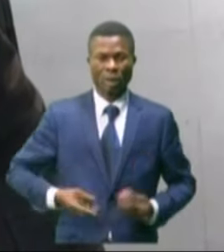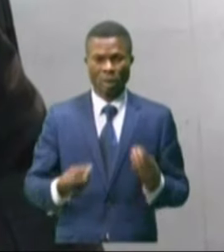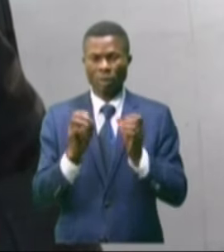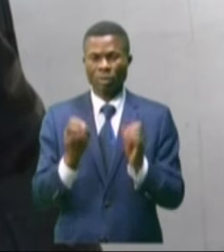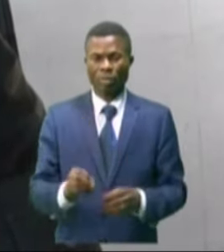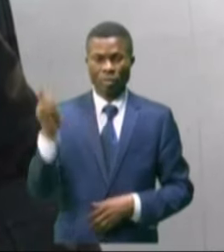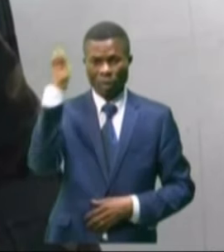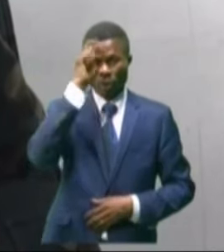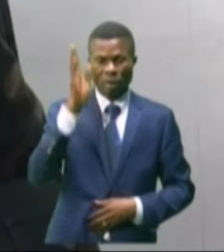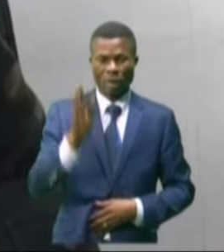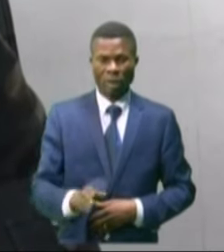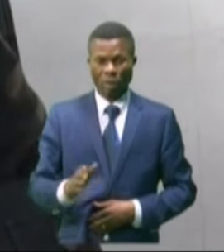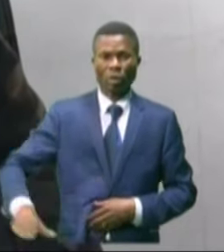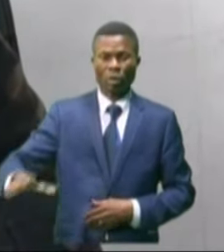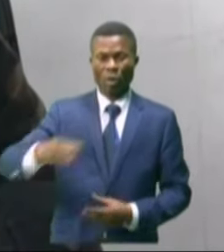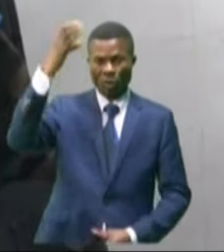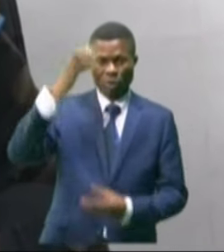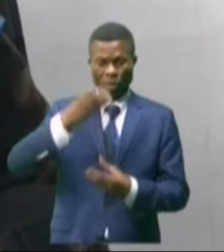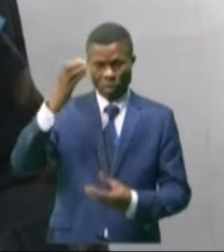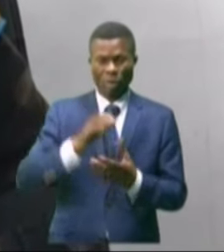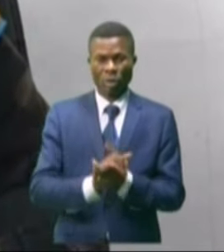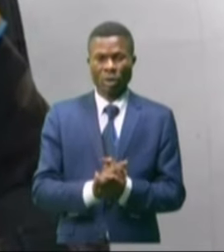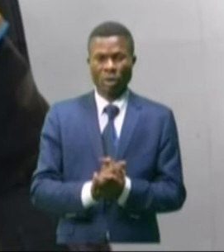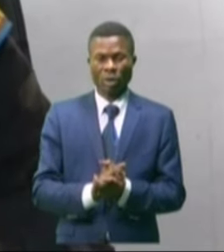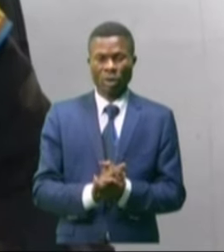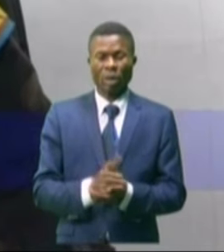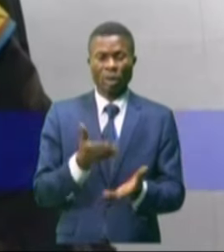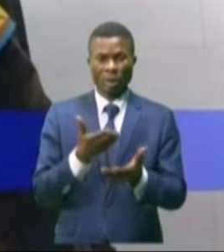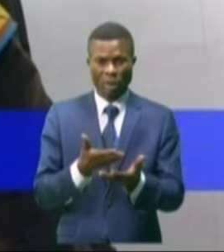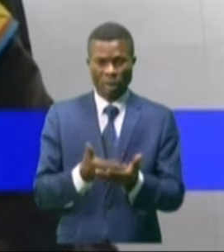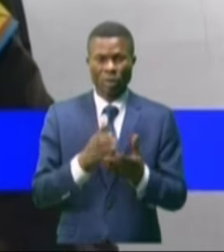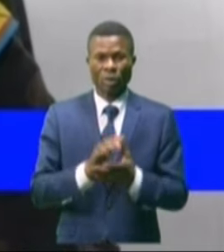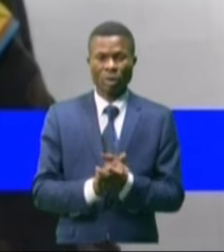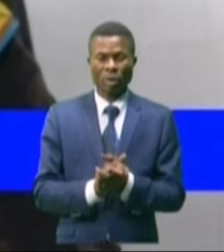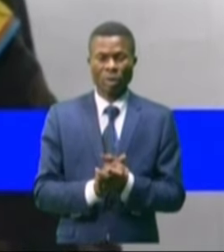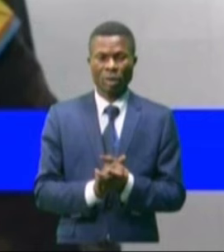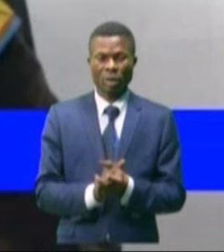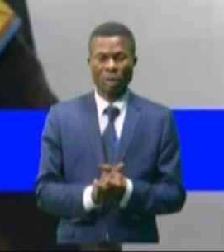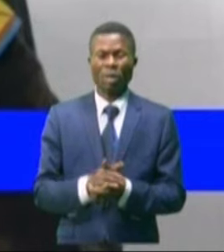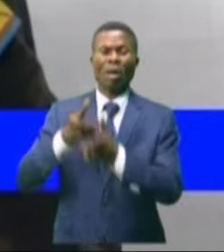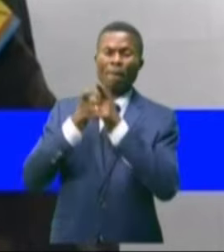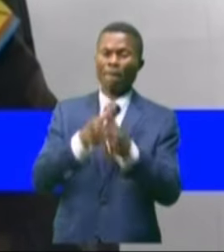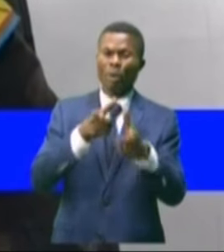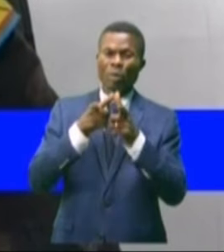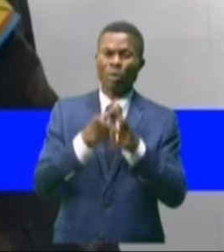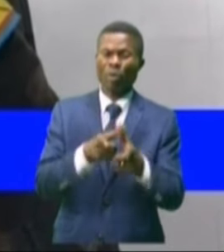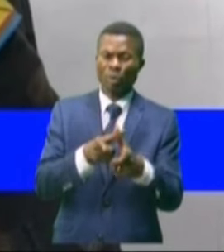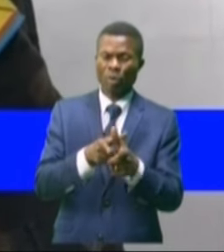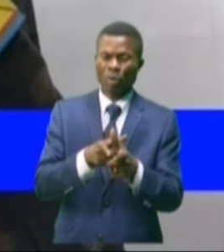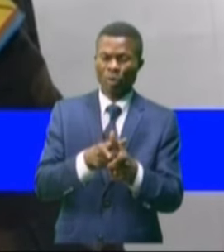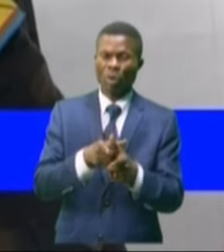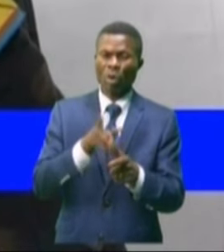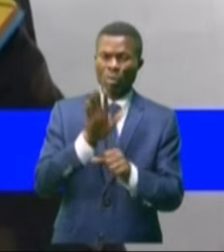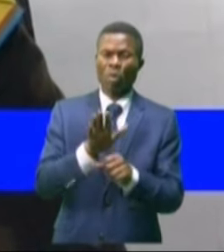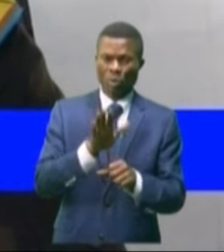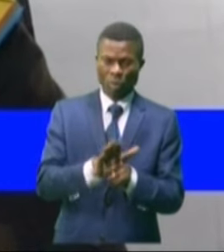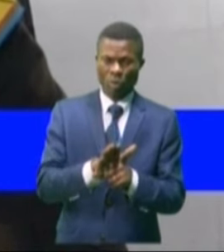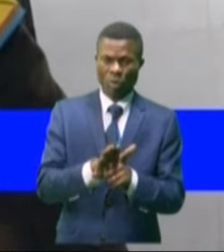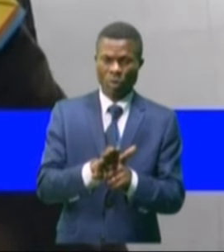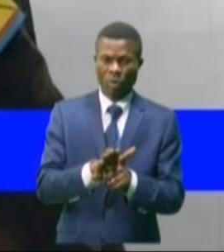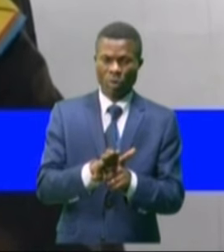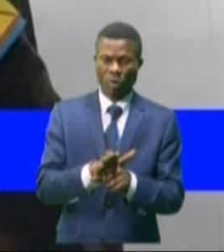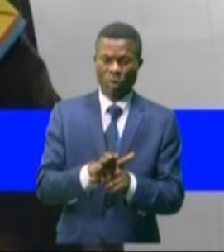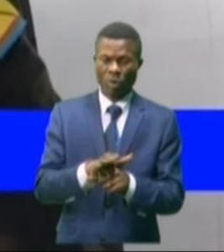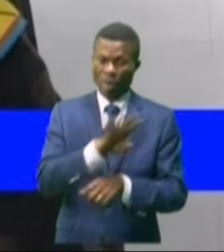du Rwanda Defense Force ont lancé des attaques simultanées vers